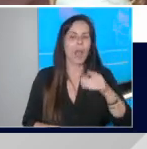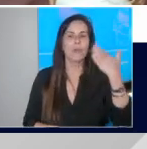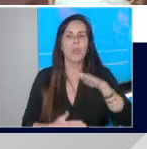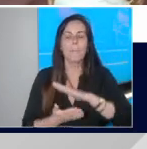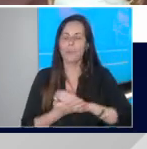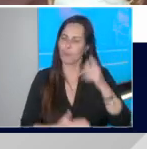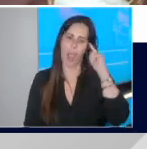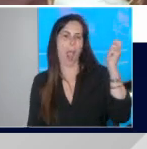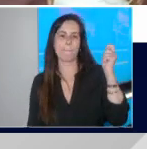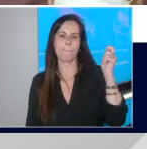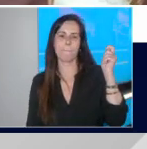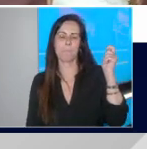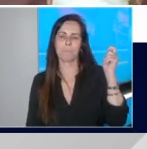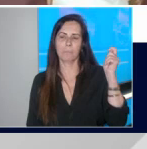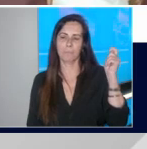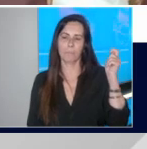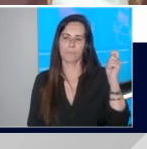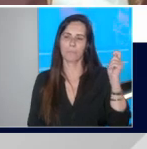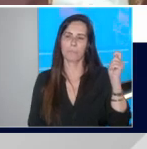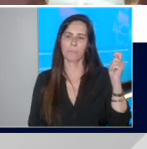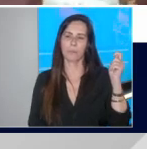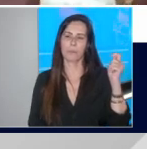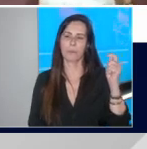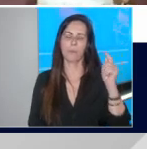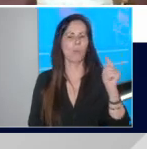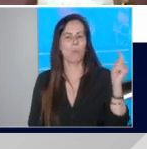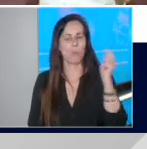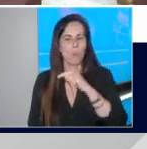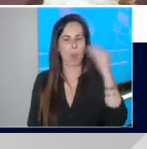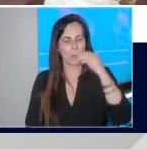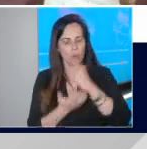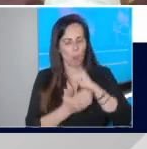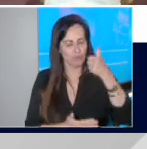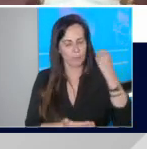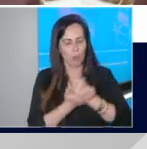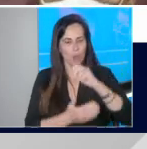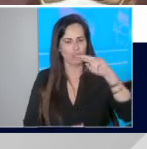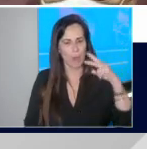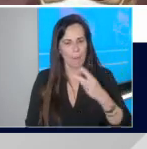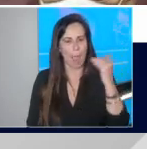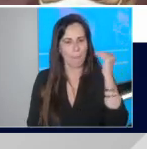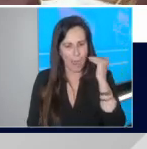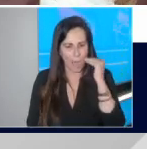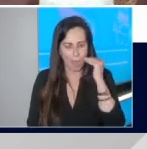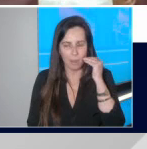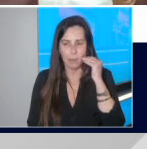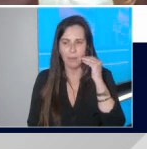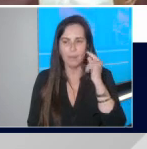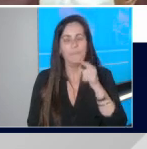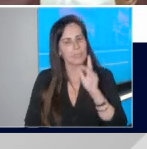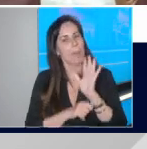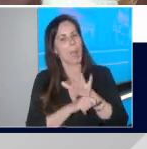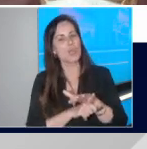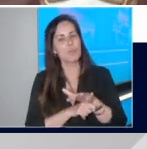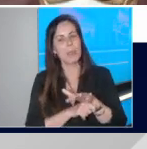פשוט מבריק. נשלח עם ללימודים של תואר ראשון, אחרי זה תואר שני בארצות הברית, והדברים האלה